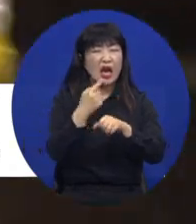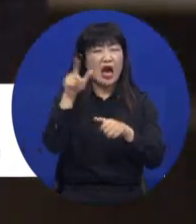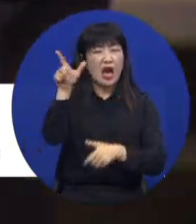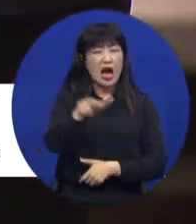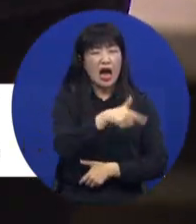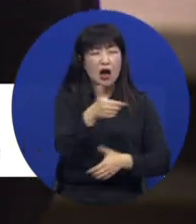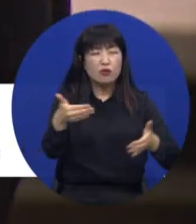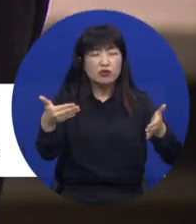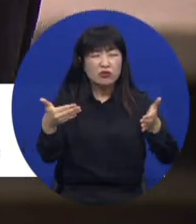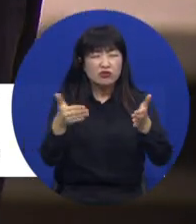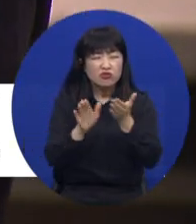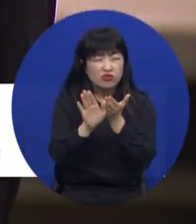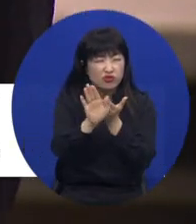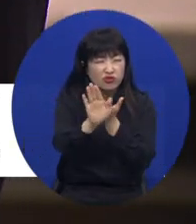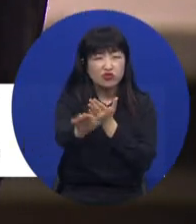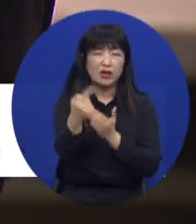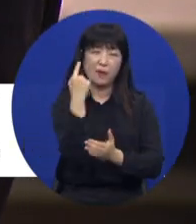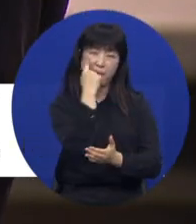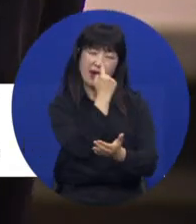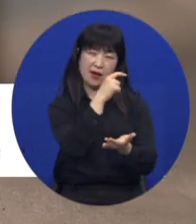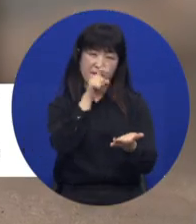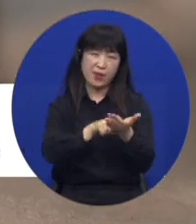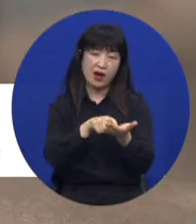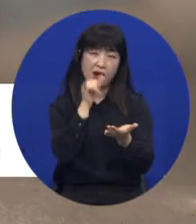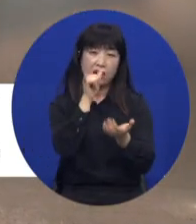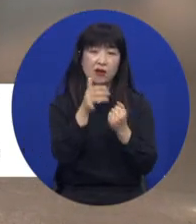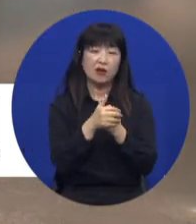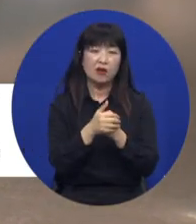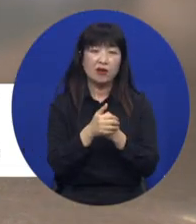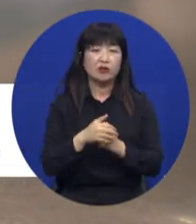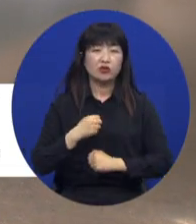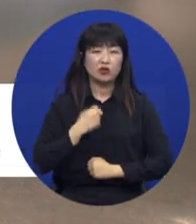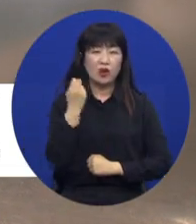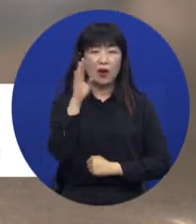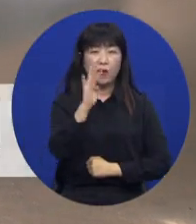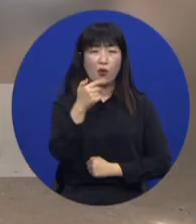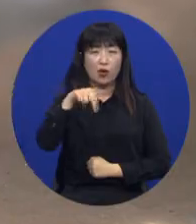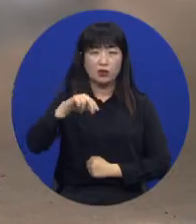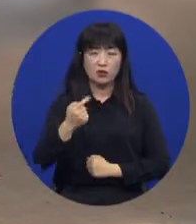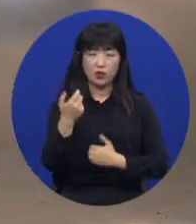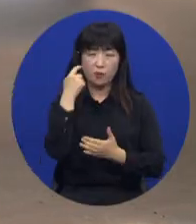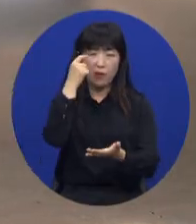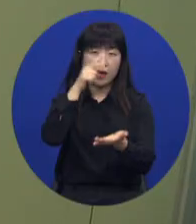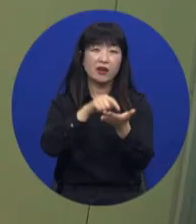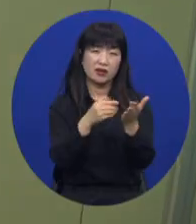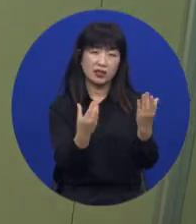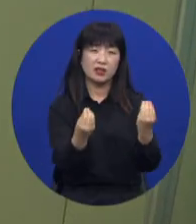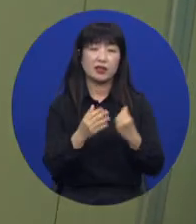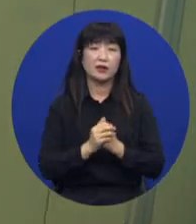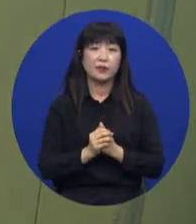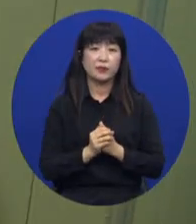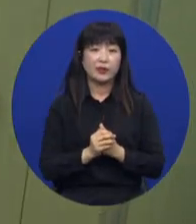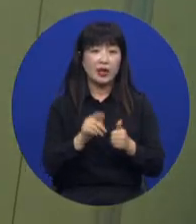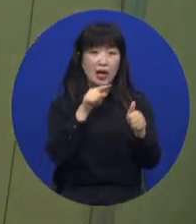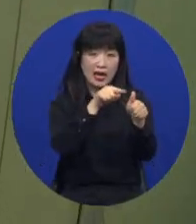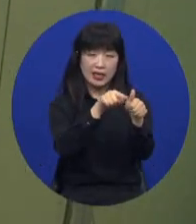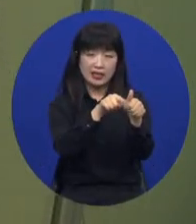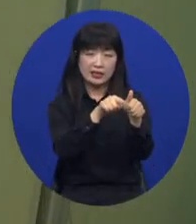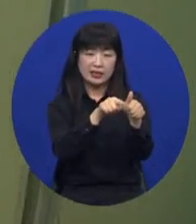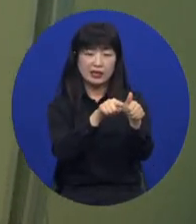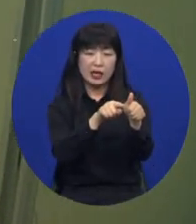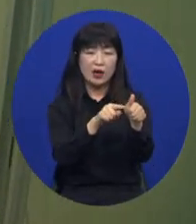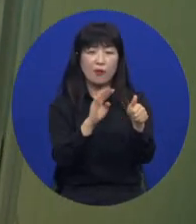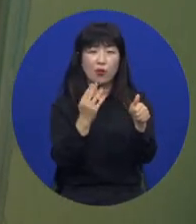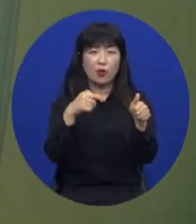지난 다음 날에야 해외 입국자 자가격리 준수 여부를 확인하던 보건소 직원에 발견됐습니다. A씨는 보건소